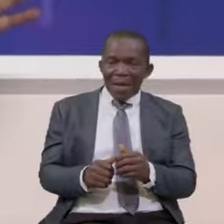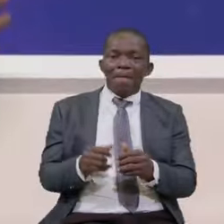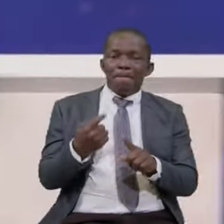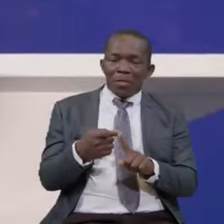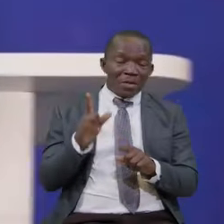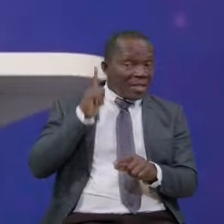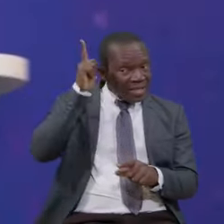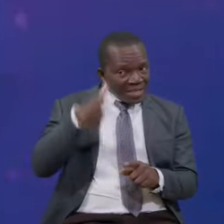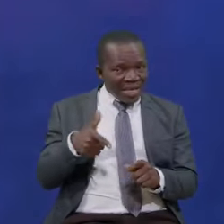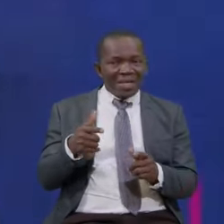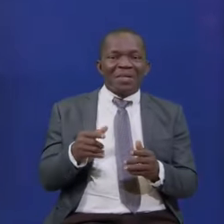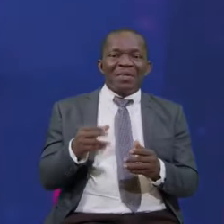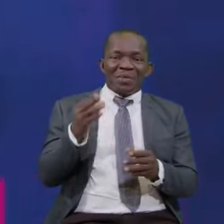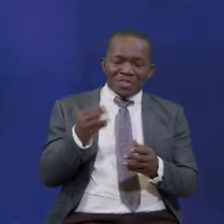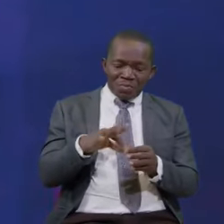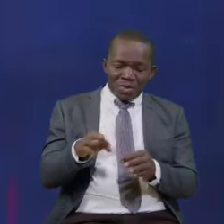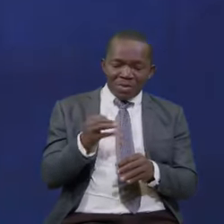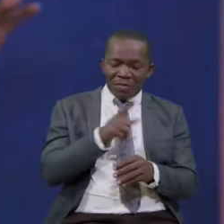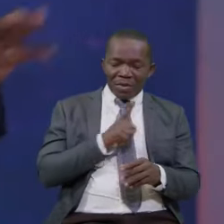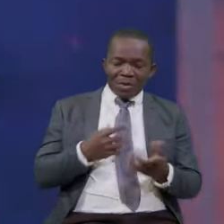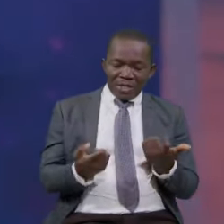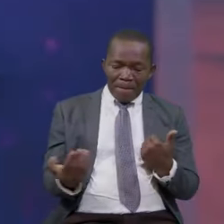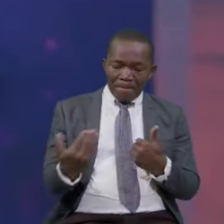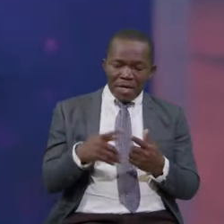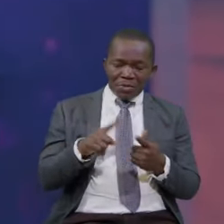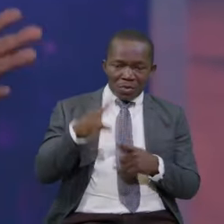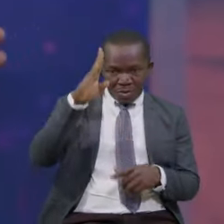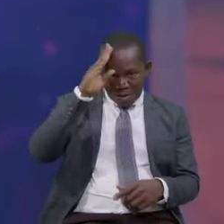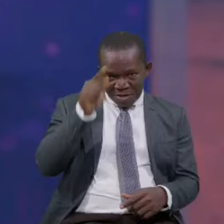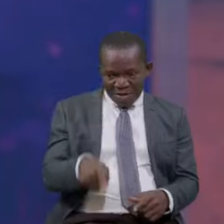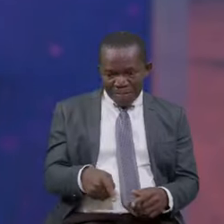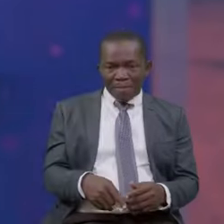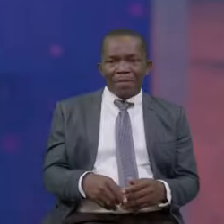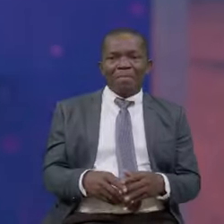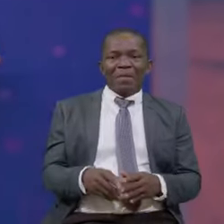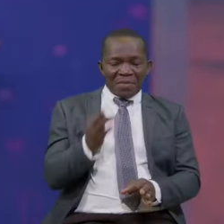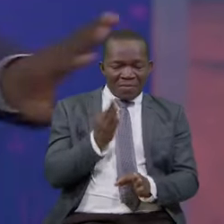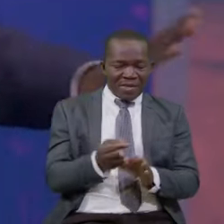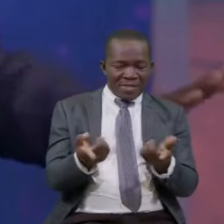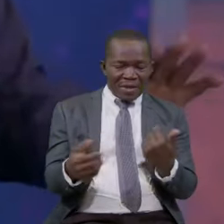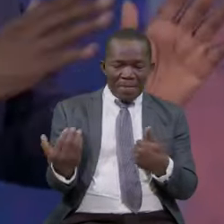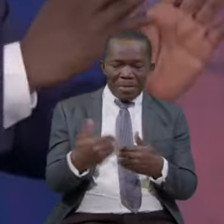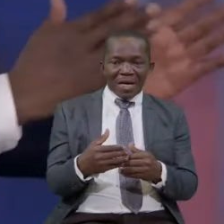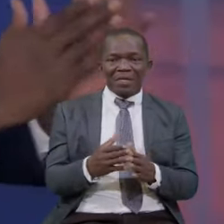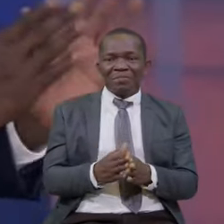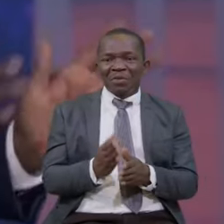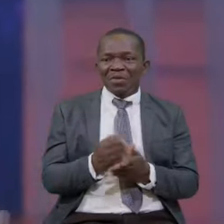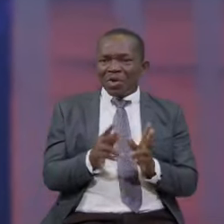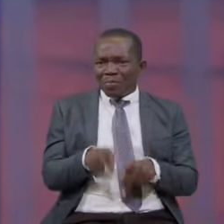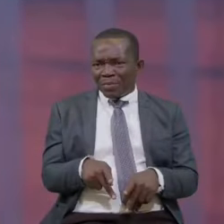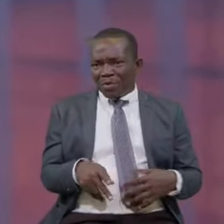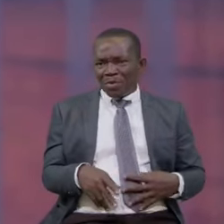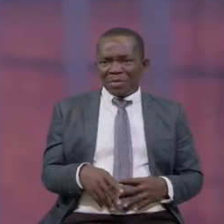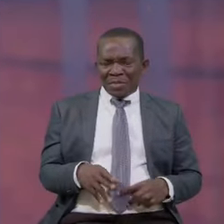la attachement au Seigneur est revenu encore je ne rétrogarde pas je ne fume pas je ne bois pas je je suis toujours